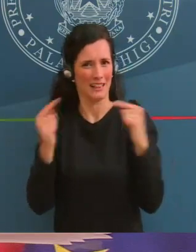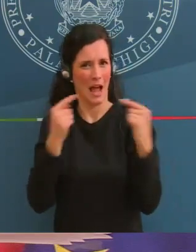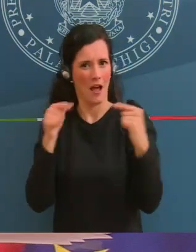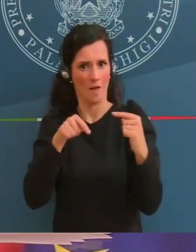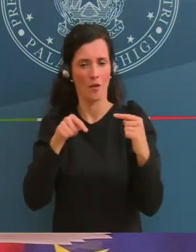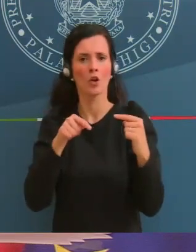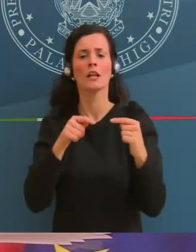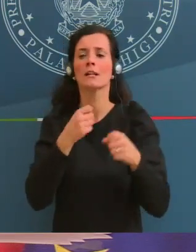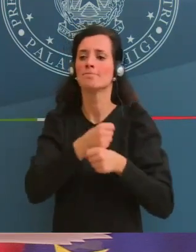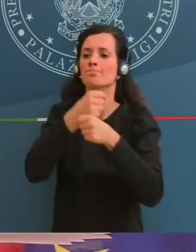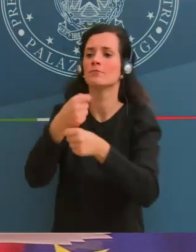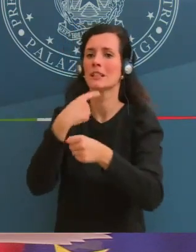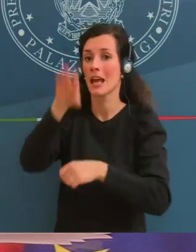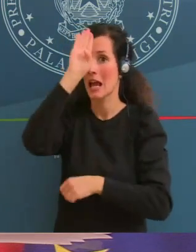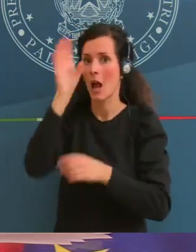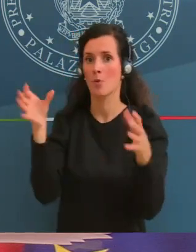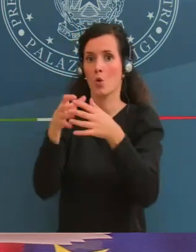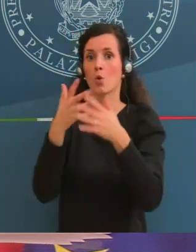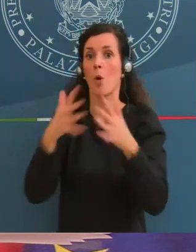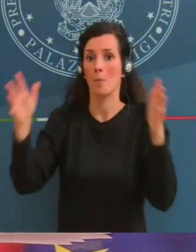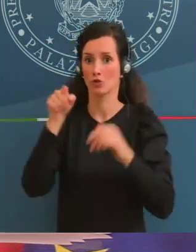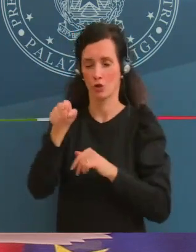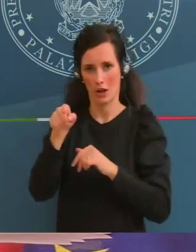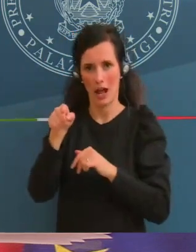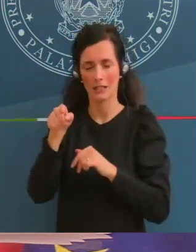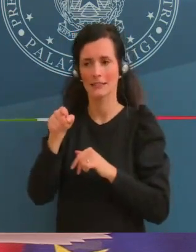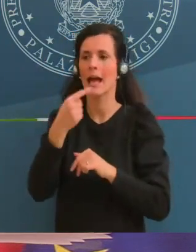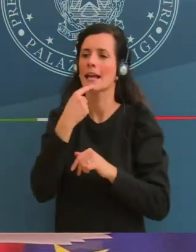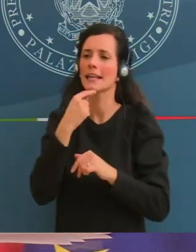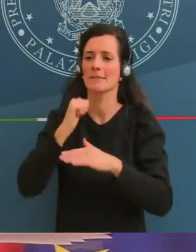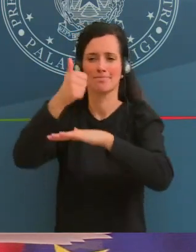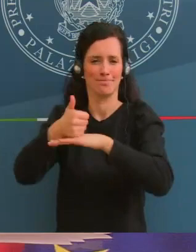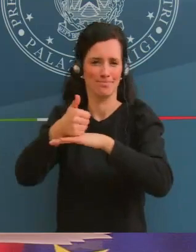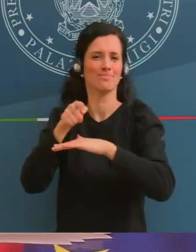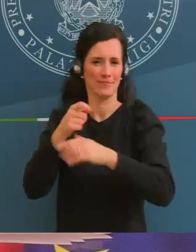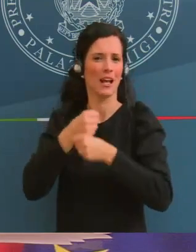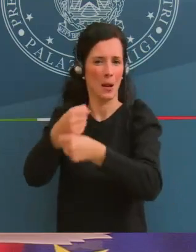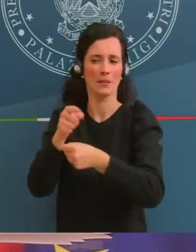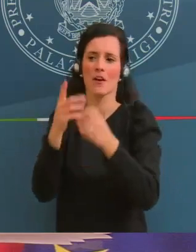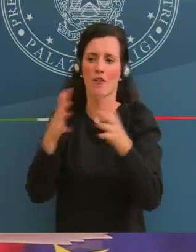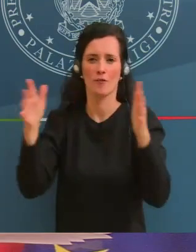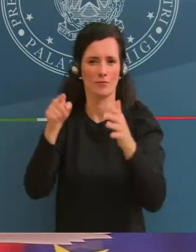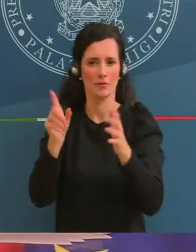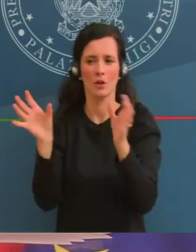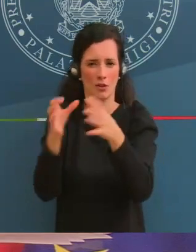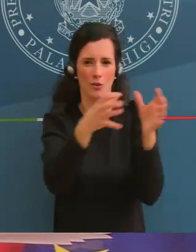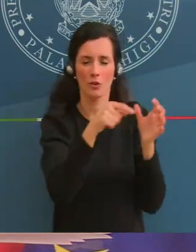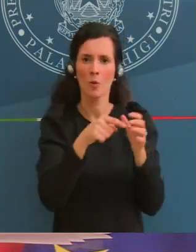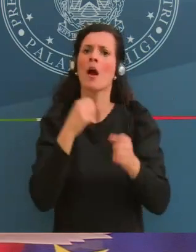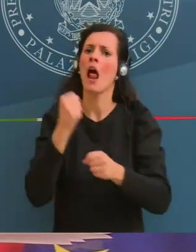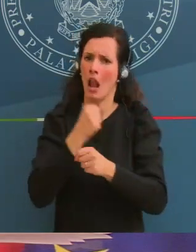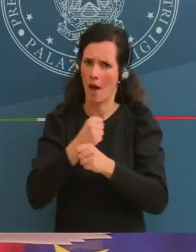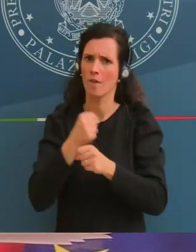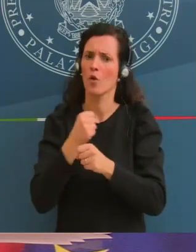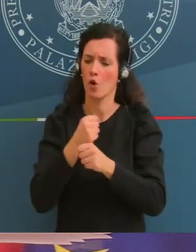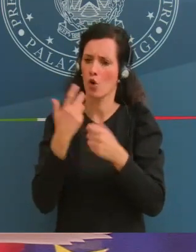lavoro che è stato fatto adesso all'estero di questo lavoro questo questi tavoli le